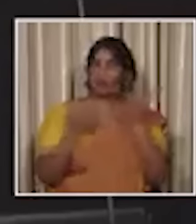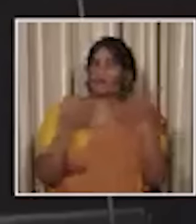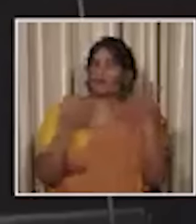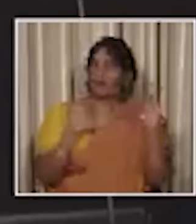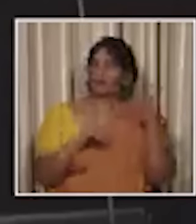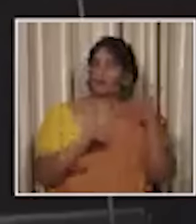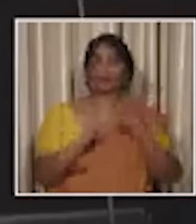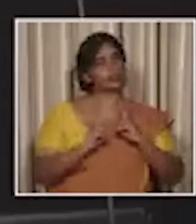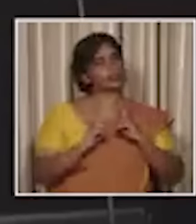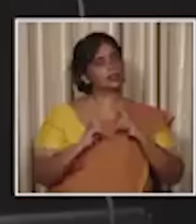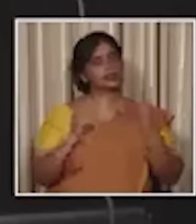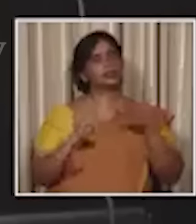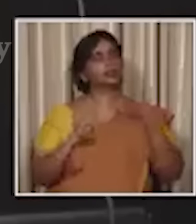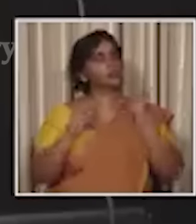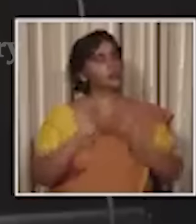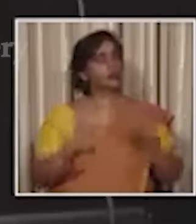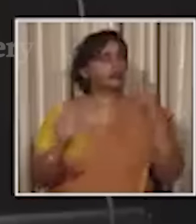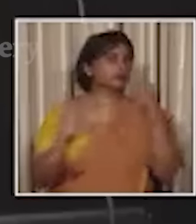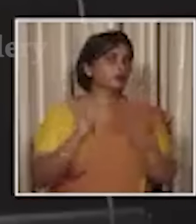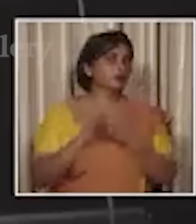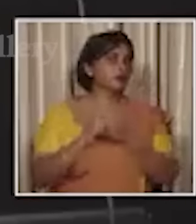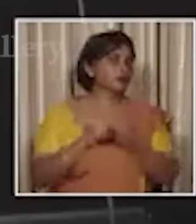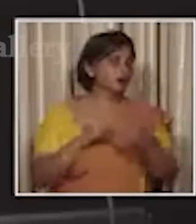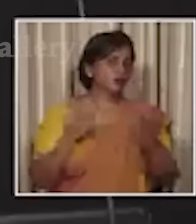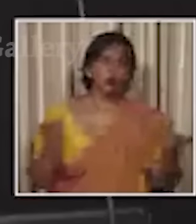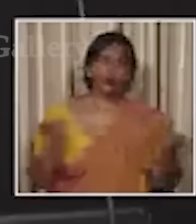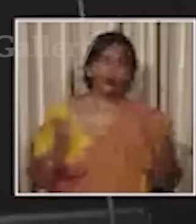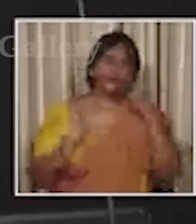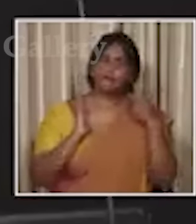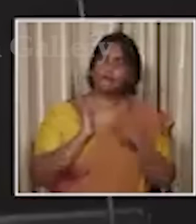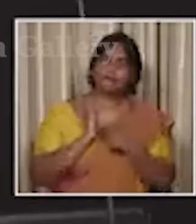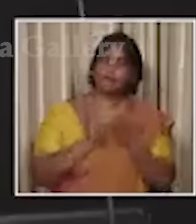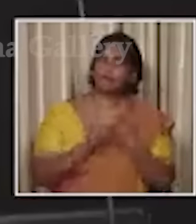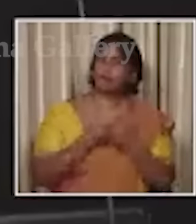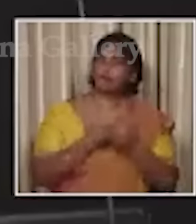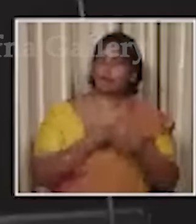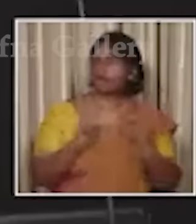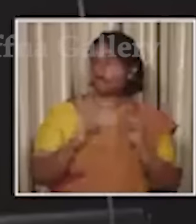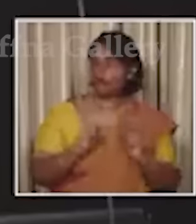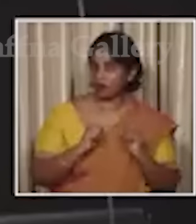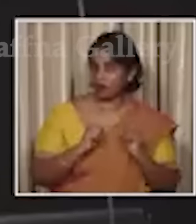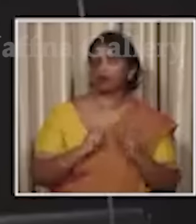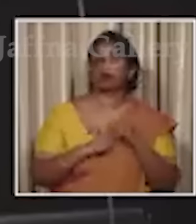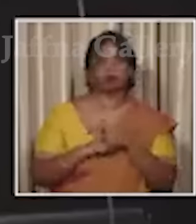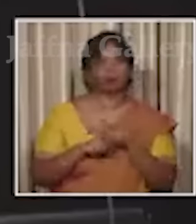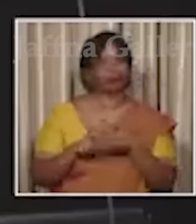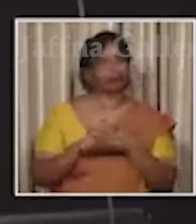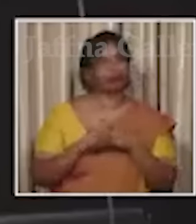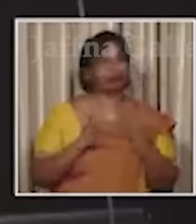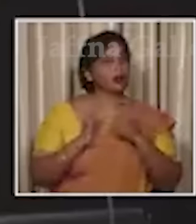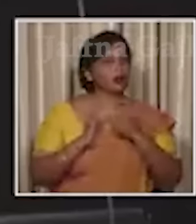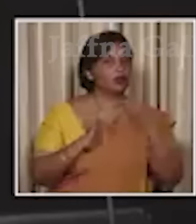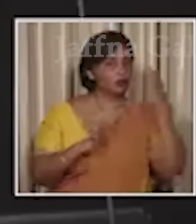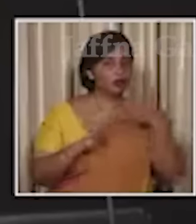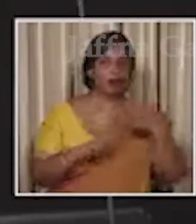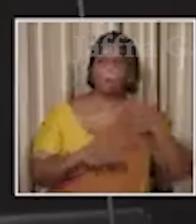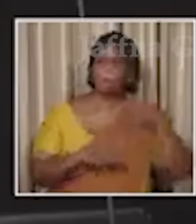விசாரணைகள் என்ன? அம்னஸ்டி இன்டர்நேஷனல் செயலாளர் வந்தபொழுது அவர் முள்ளிவாய்க்காலே சென்று தன்னுடைய வணக்கத்தை செலுத்தி திரும்பும் பொழுது